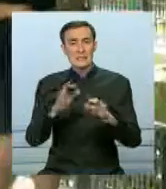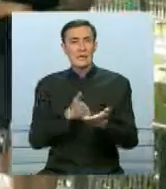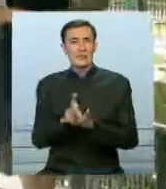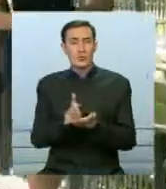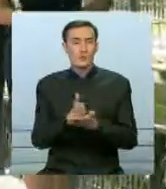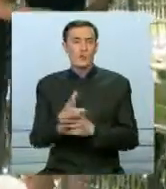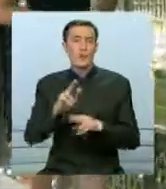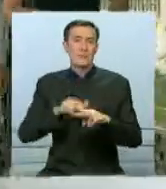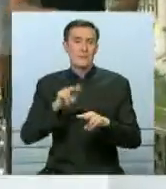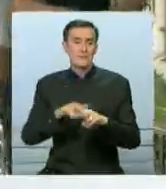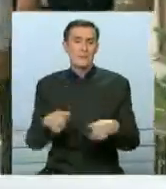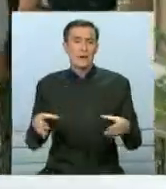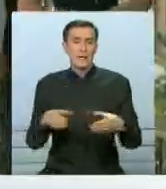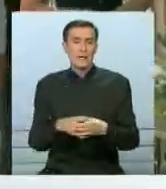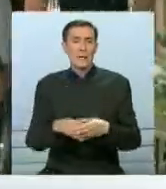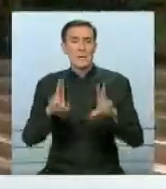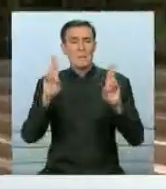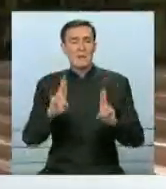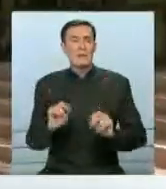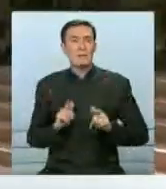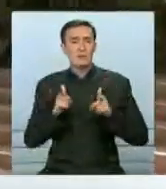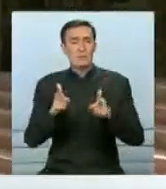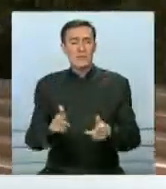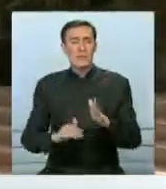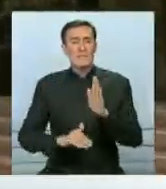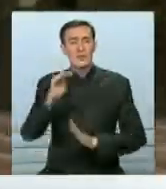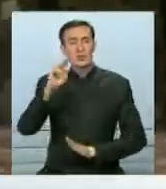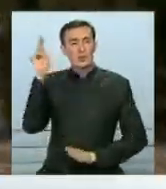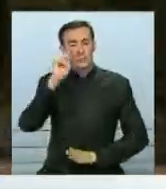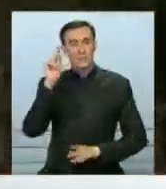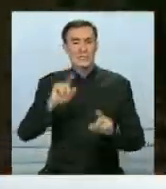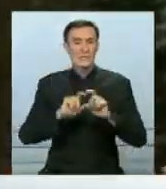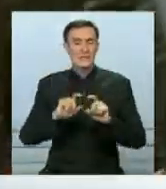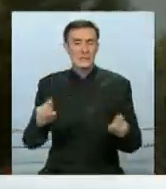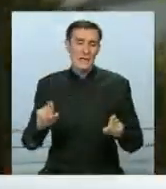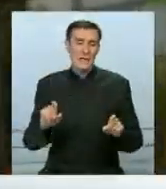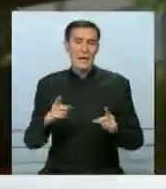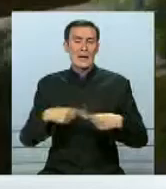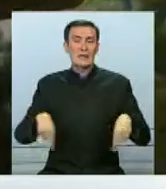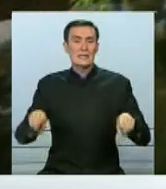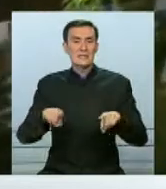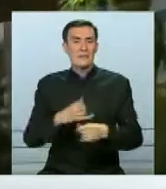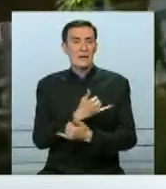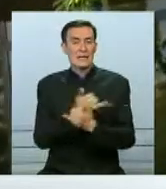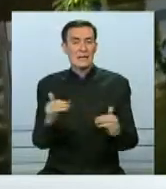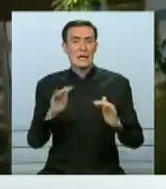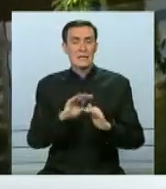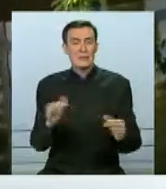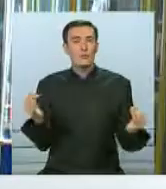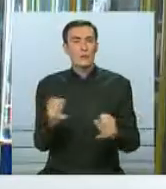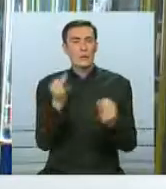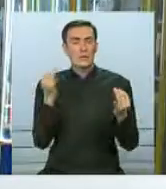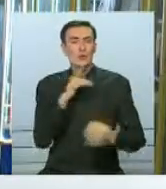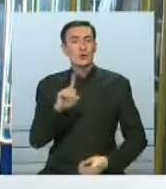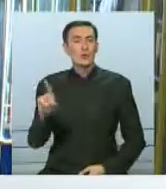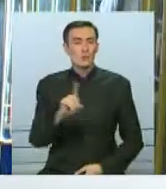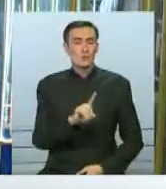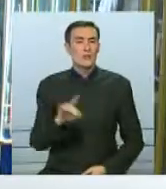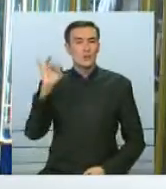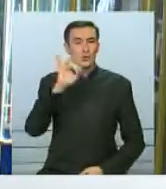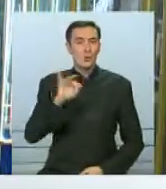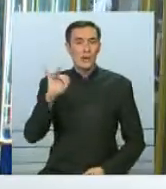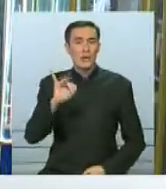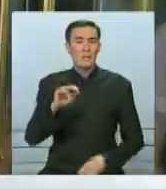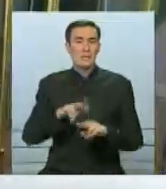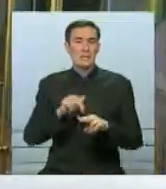органах внутренних дел и правилах поступления в высшие учебные заведения и ведомства. Организовали для ребят и увлекательную экскурсию в Музей истории